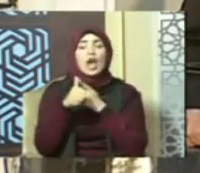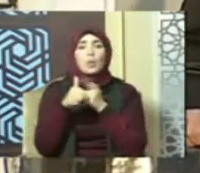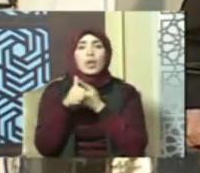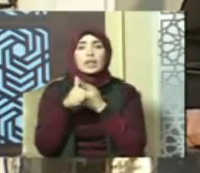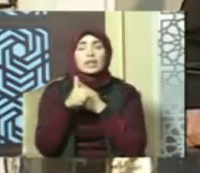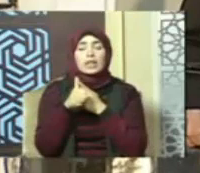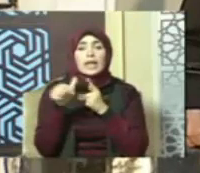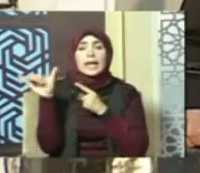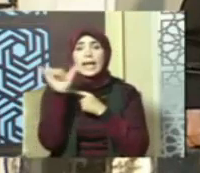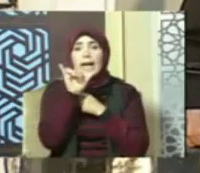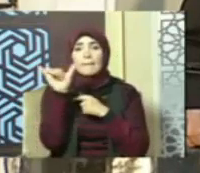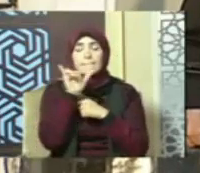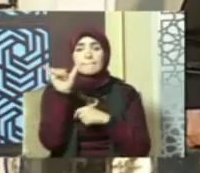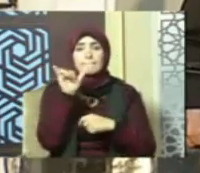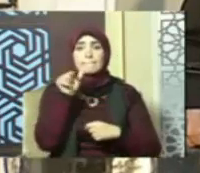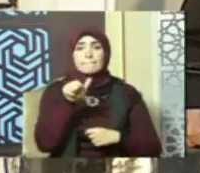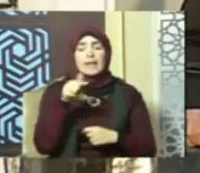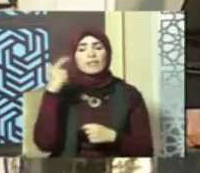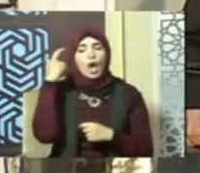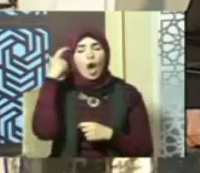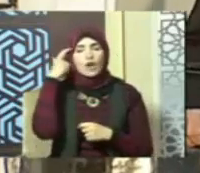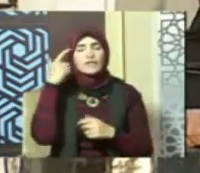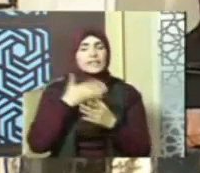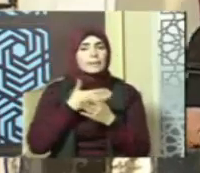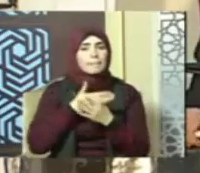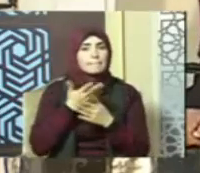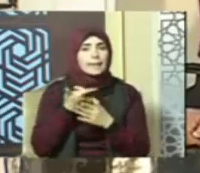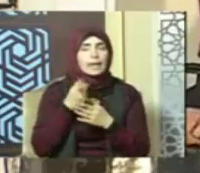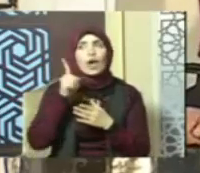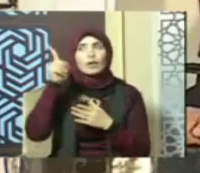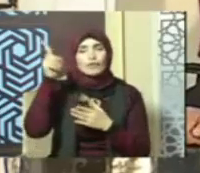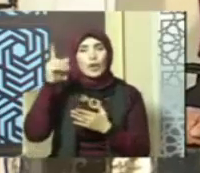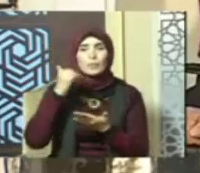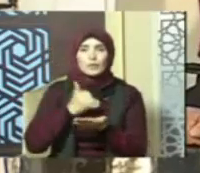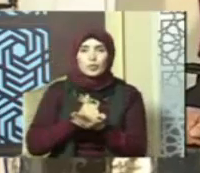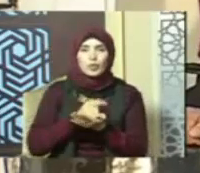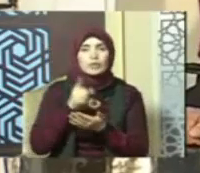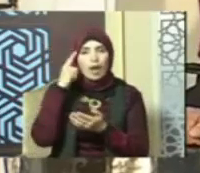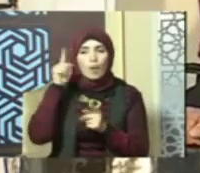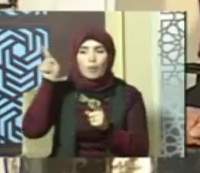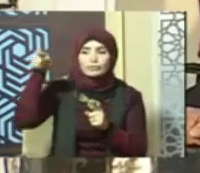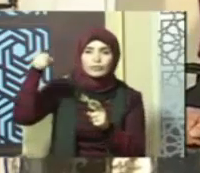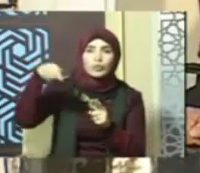هي أهمية الأخذ بالأسباب، والثانية